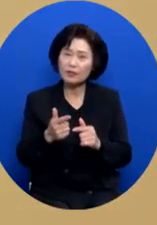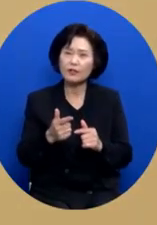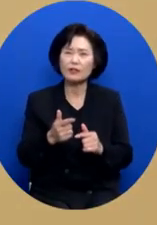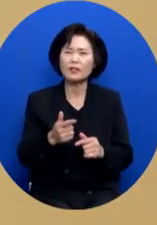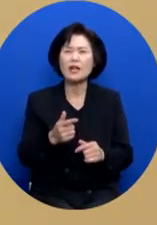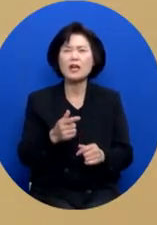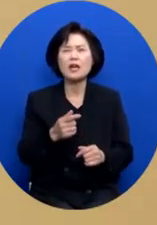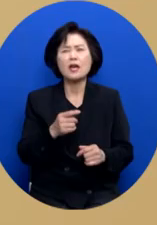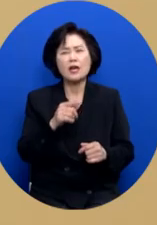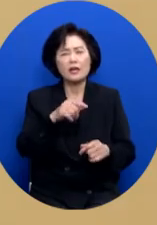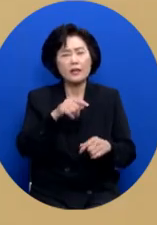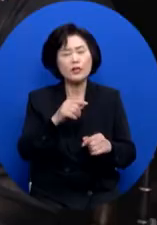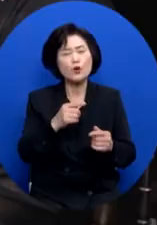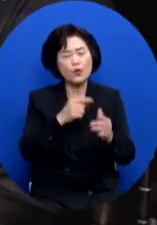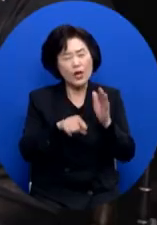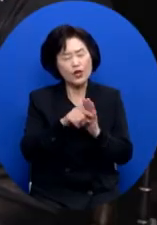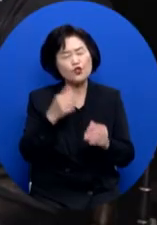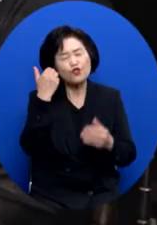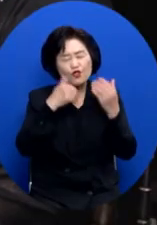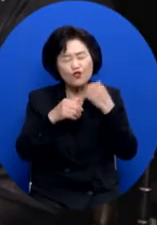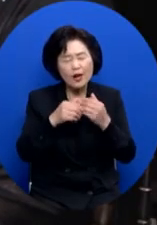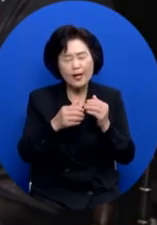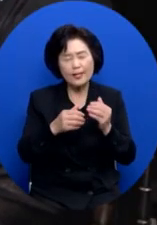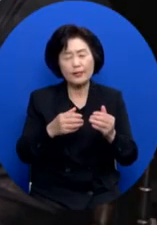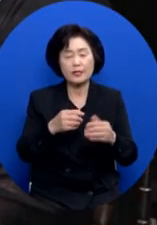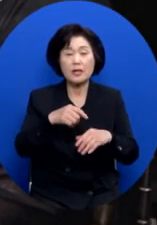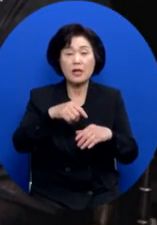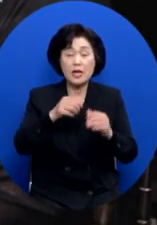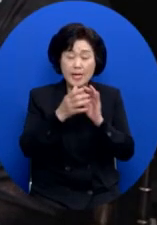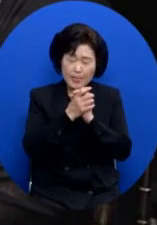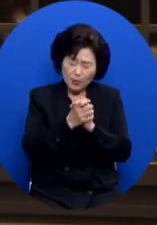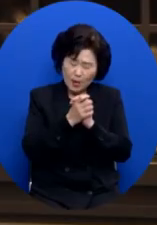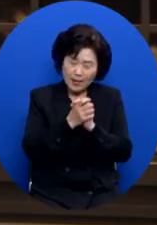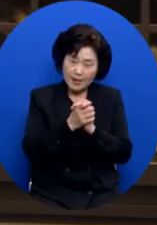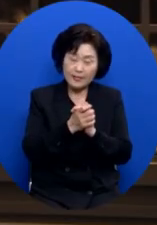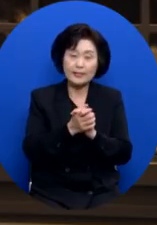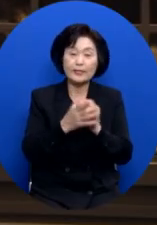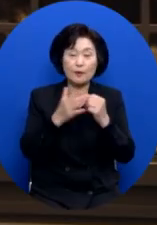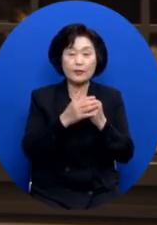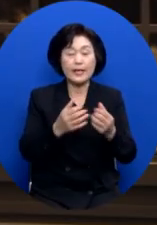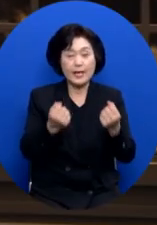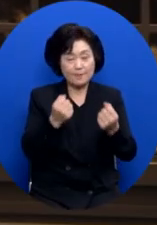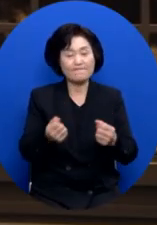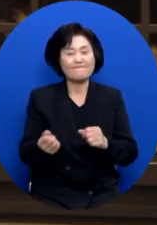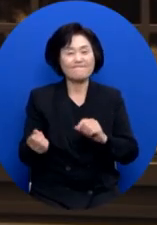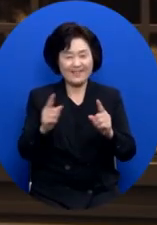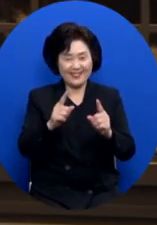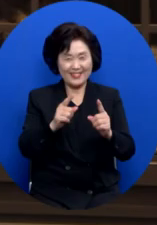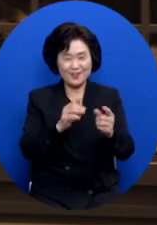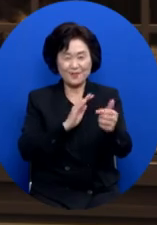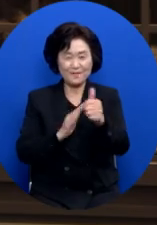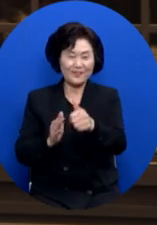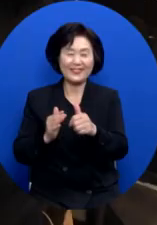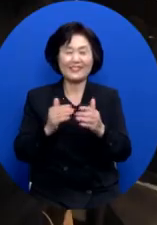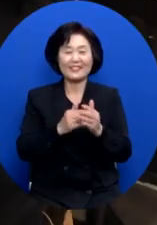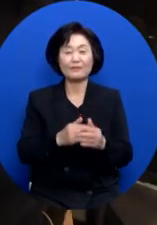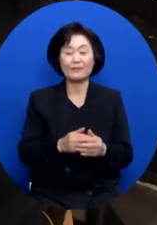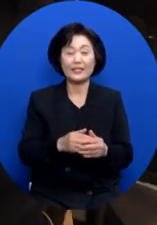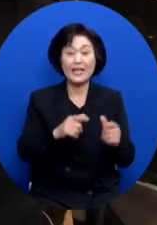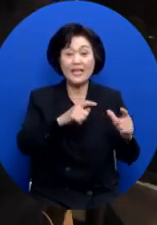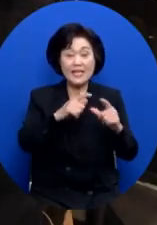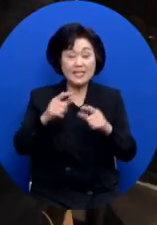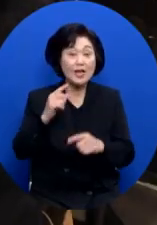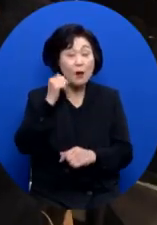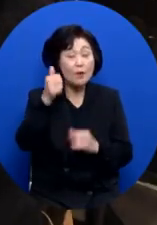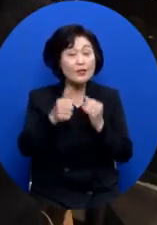사무치게 품고 기도한다며 힘내시길 바란다고 환영사를 전했습니다. 아산시 기독교연합회는 지역 목회자 3호를